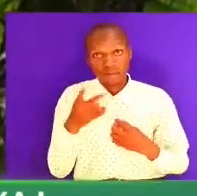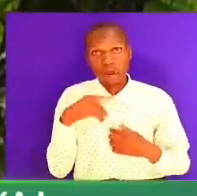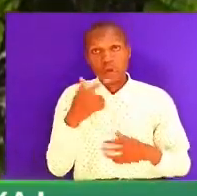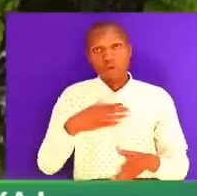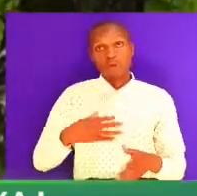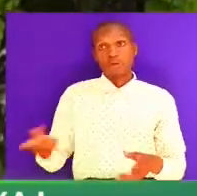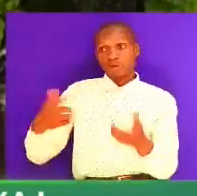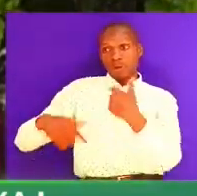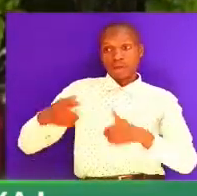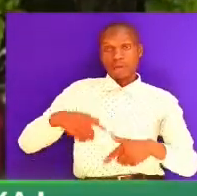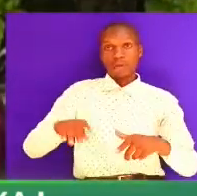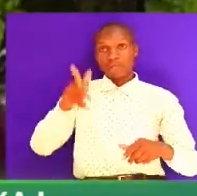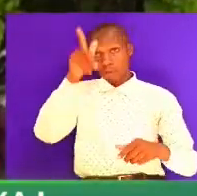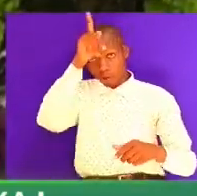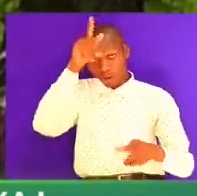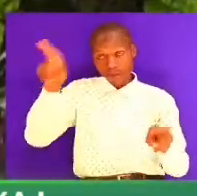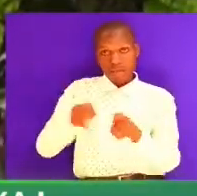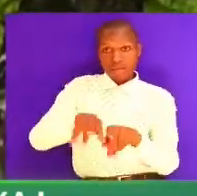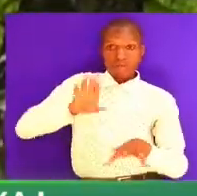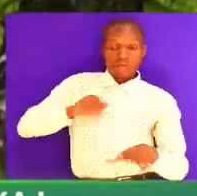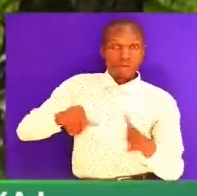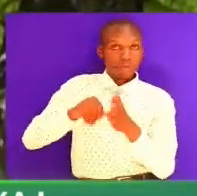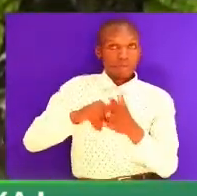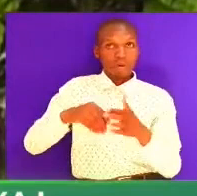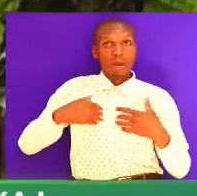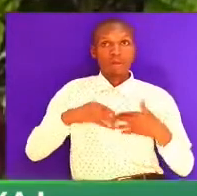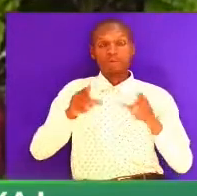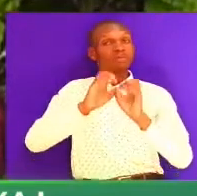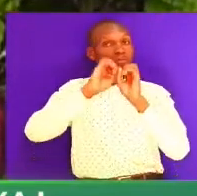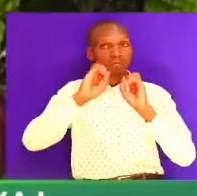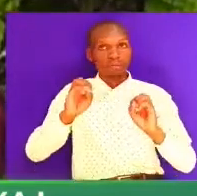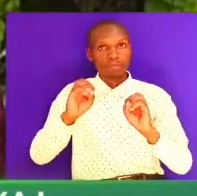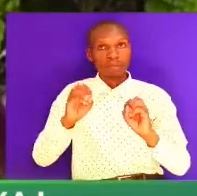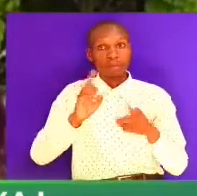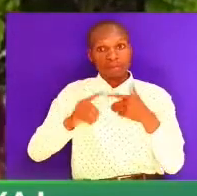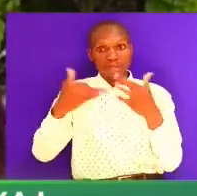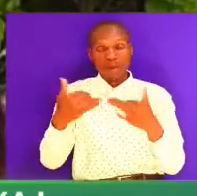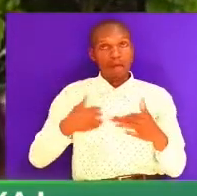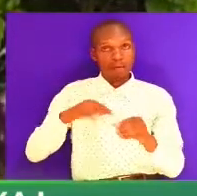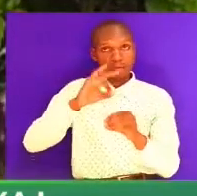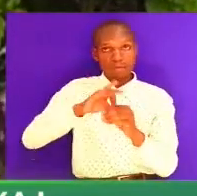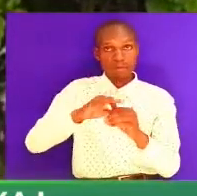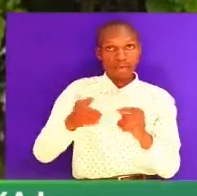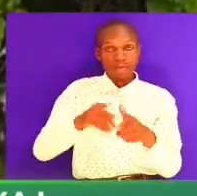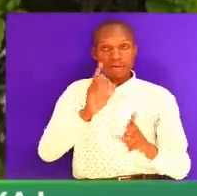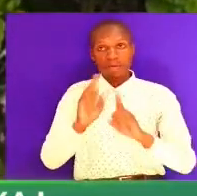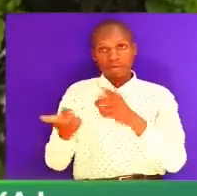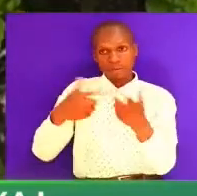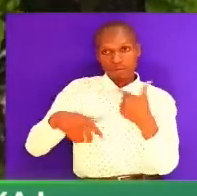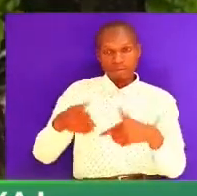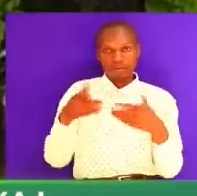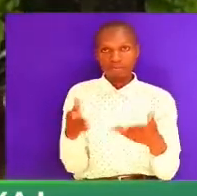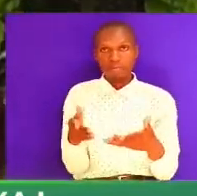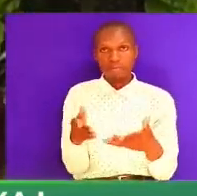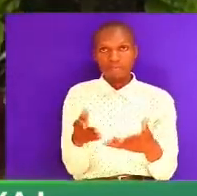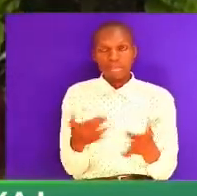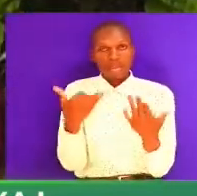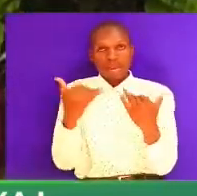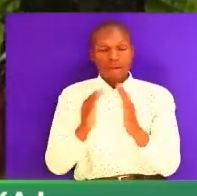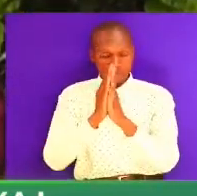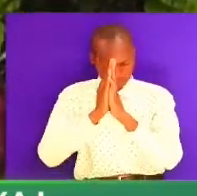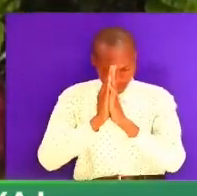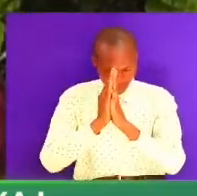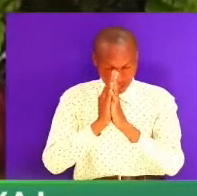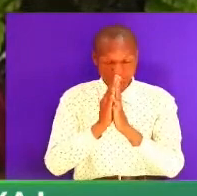kenyoro mo nantu abangi na bono tocha ande gete onde tayu. Na kiri bono cikura jai kire do ito roro swa kuru bironga ibi. Na ado ko saba o